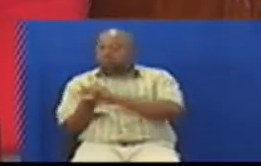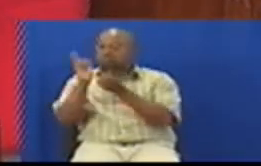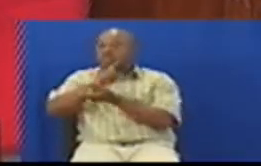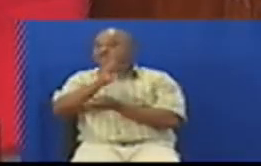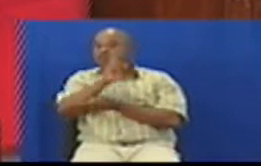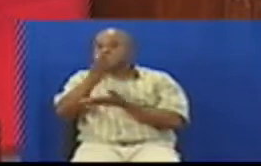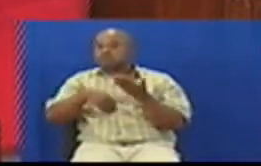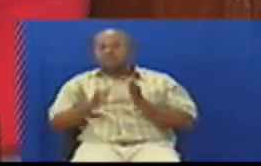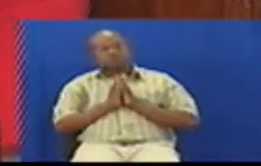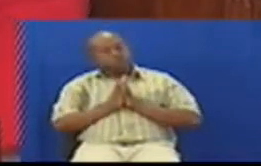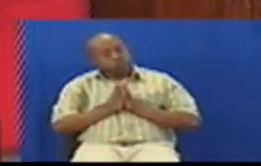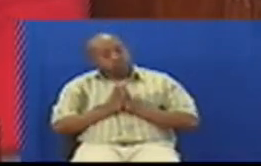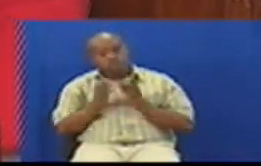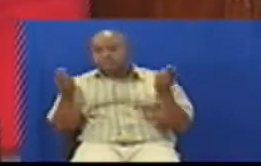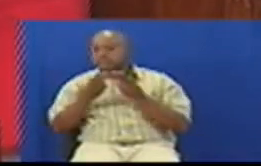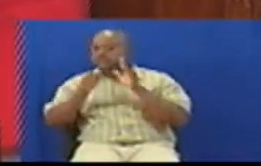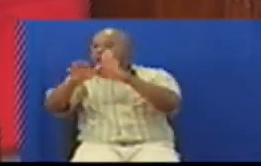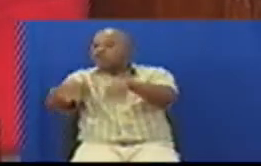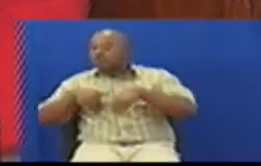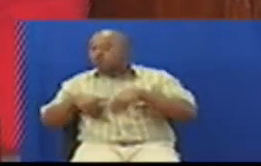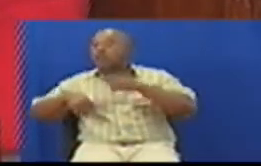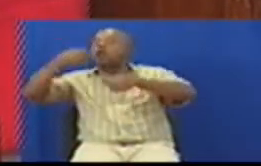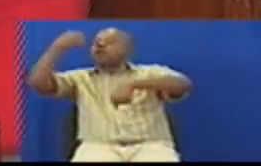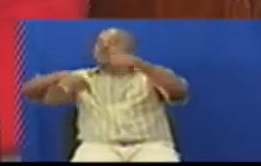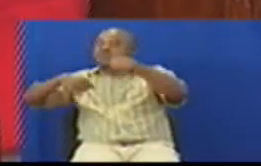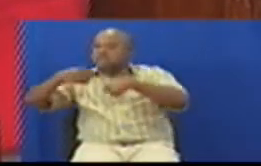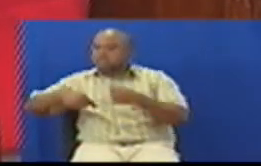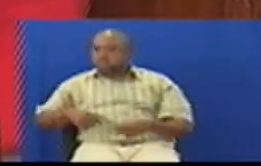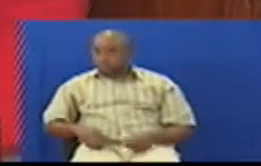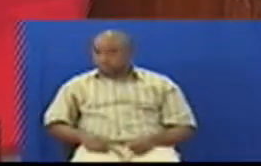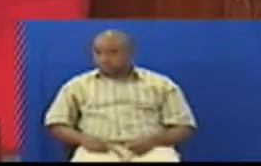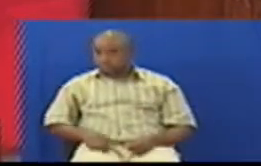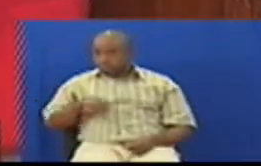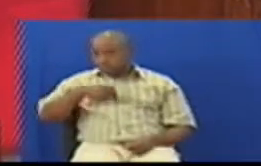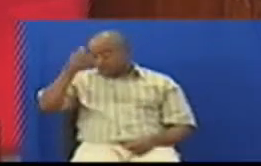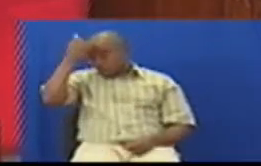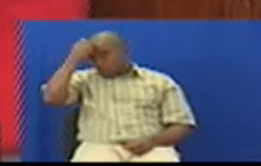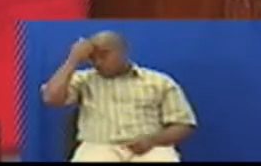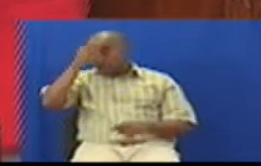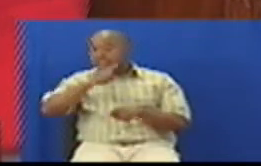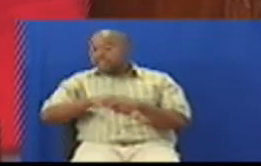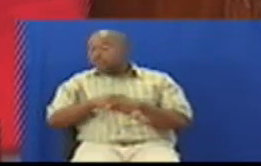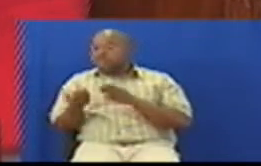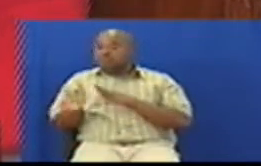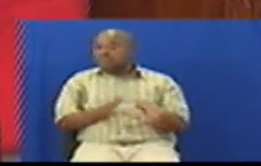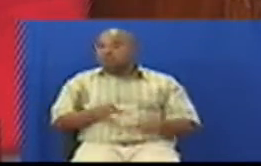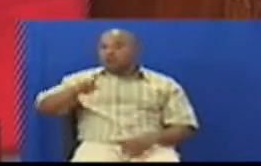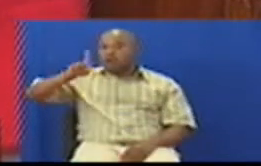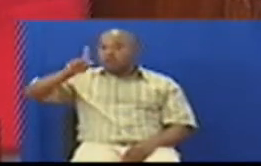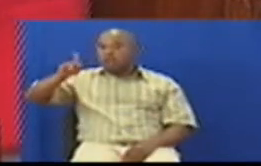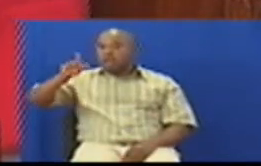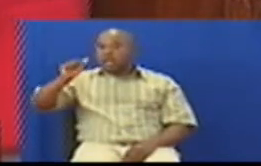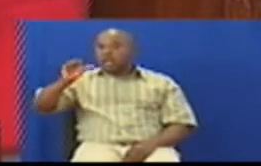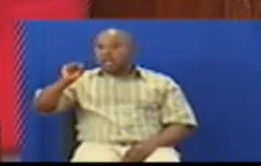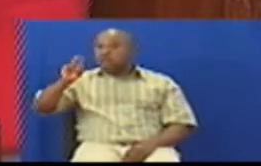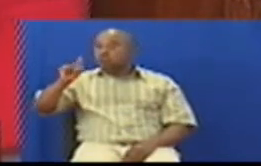hizo, bali kuwa jukwaa la kisiasa. Mheshimiwa Spika, nikukumbushe wakati wa msiba marehemu Kasuku Bilago, wewe